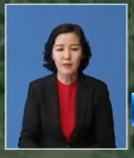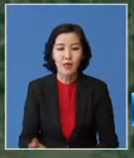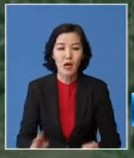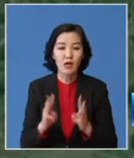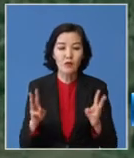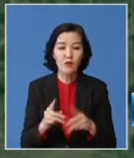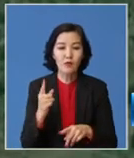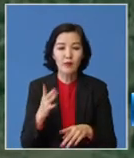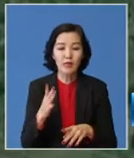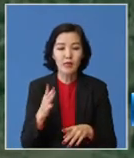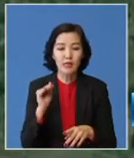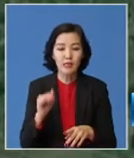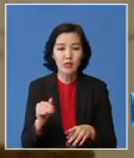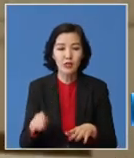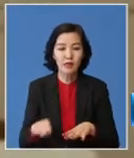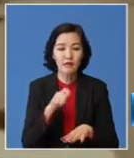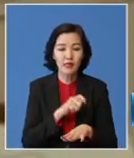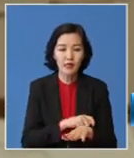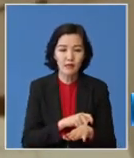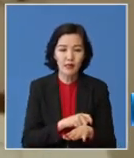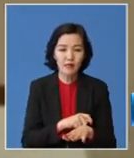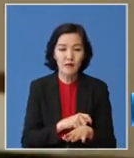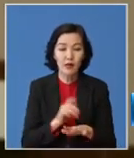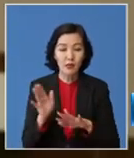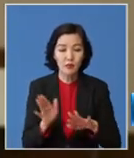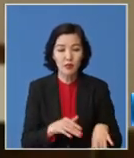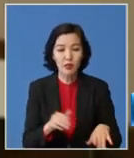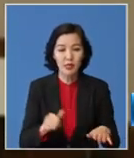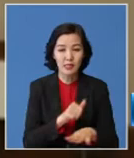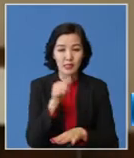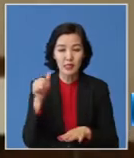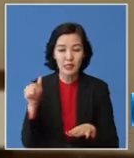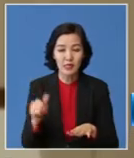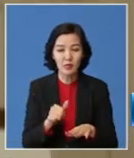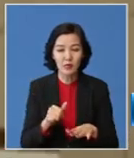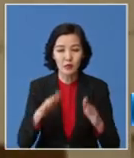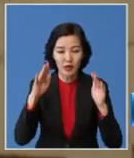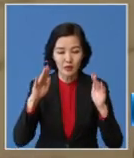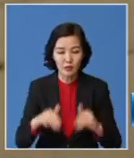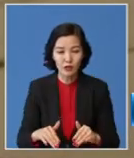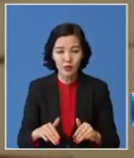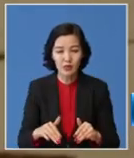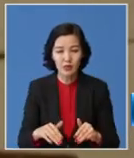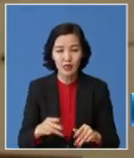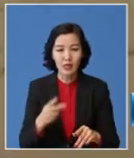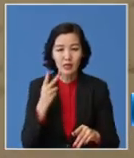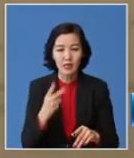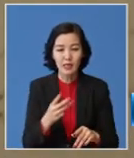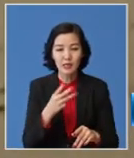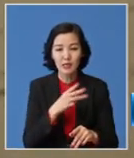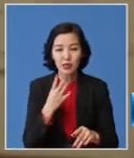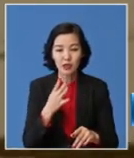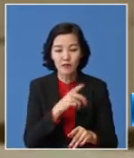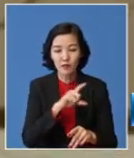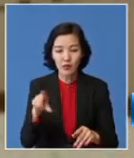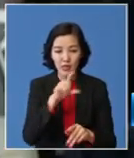охватил 1500 квадратных метров. Спустя несколько часов внутри здания произошли обрушения перекрытий между третьим и четвертым этажами.